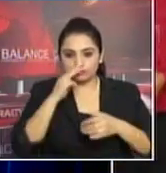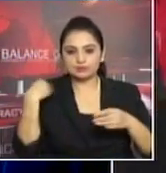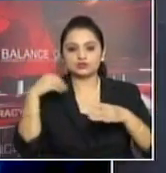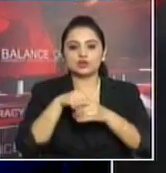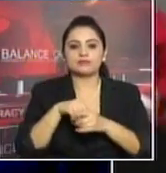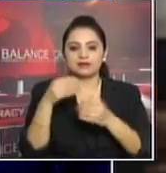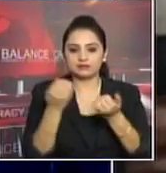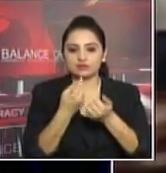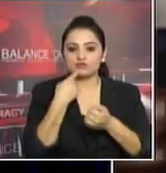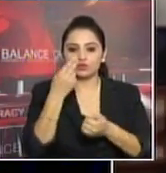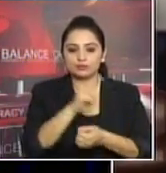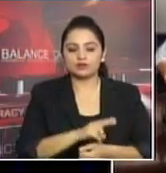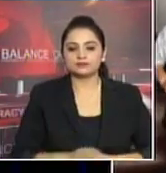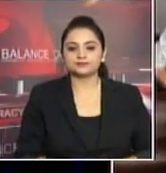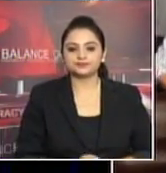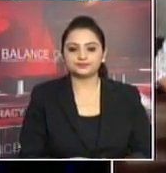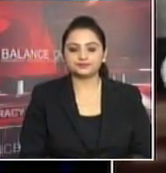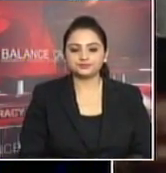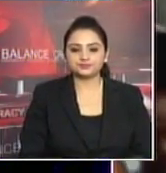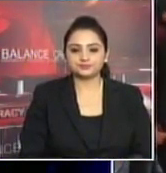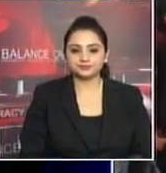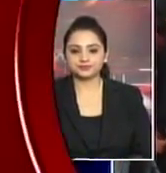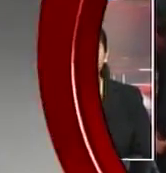जानकारी गराउनुभयो।